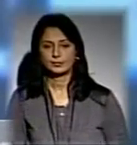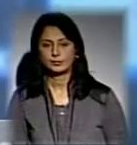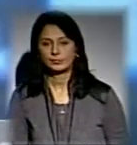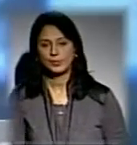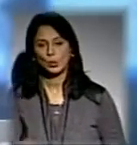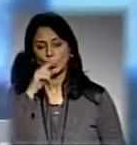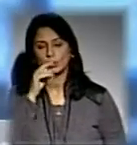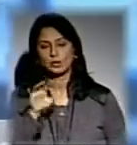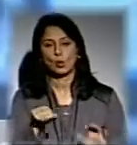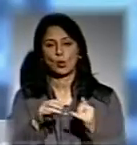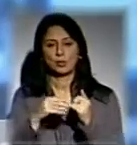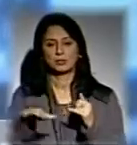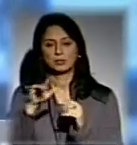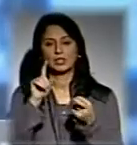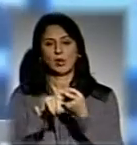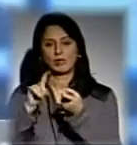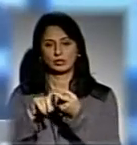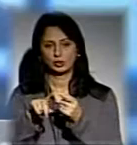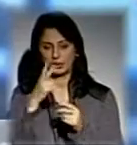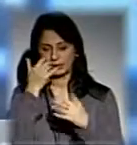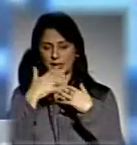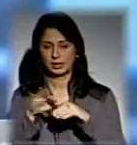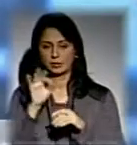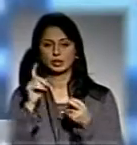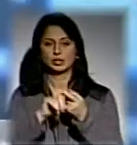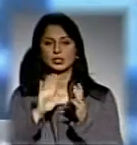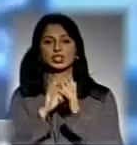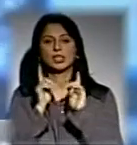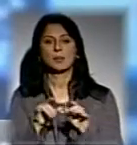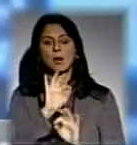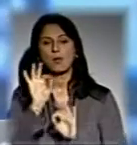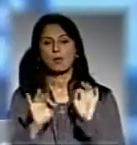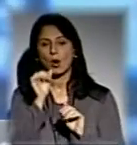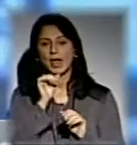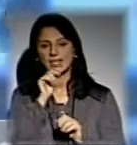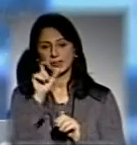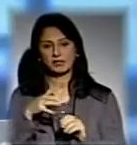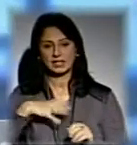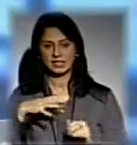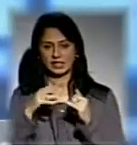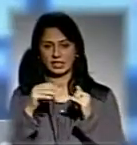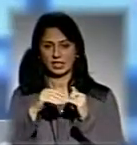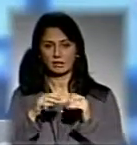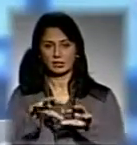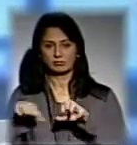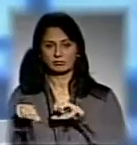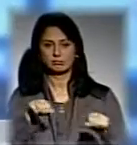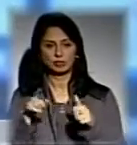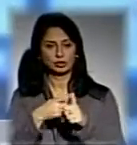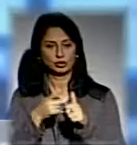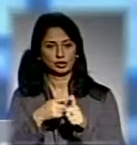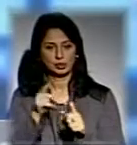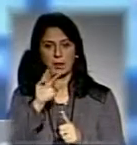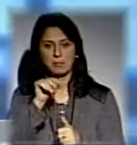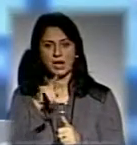რუსეთსა და ოკუპირებულ აფხაზეთს შორის მოკავშირეობისა და ინტეგრაციის შესახებ შეთანხმების პროექტს ექსპერტები საქართველოს ტერიტორიის ანექსია დაფასებენ.